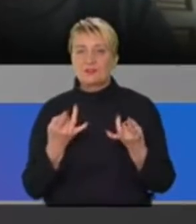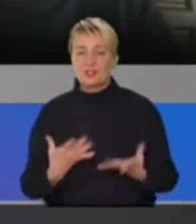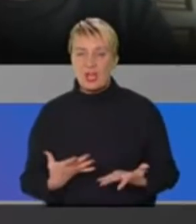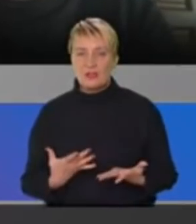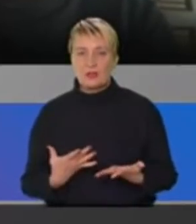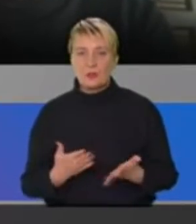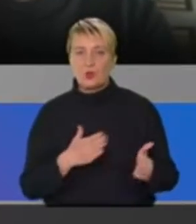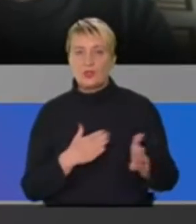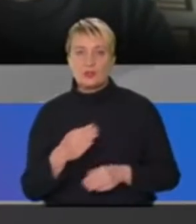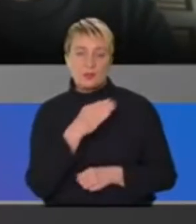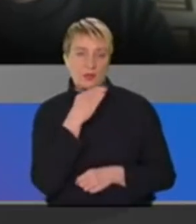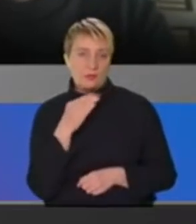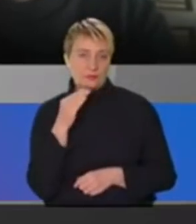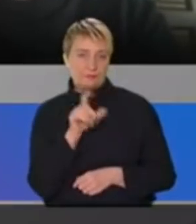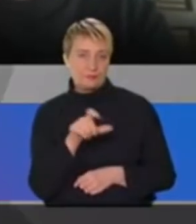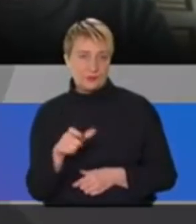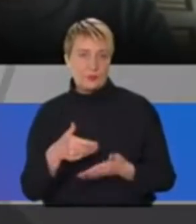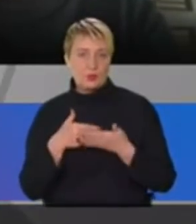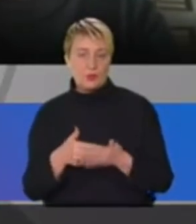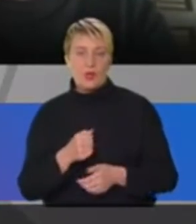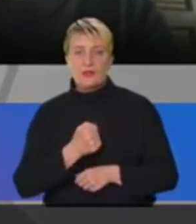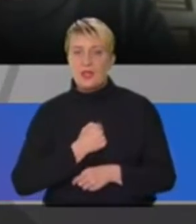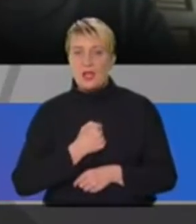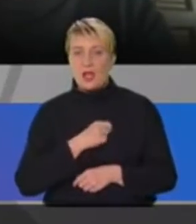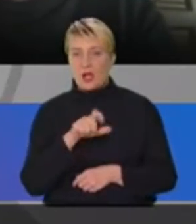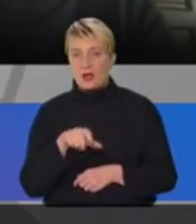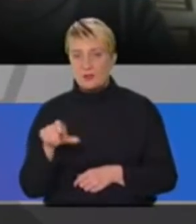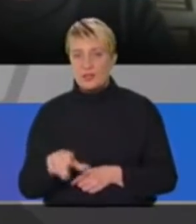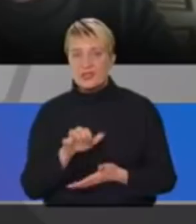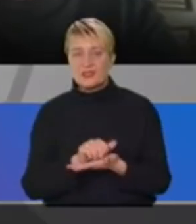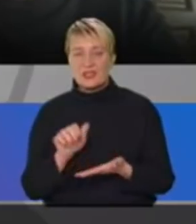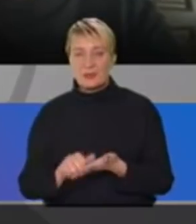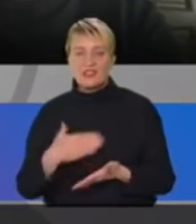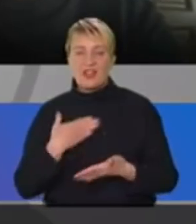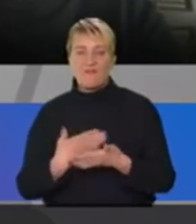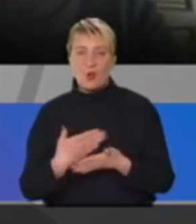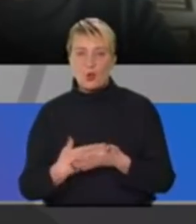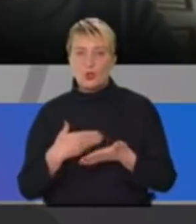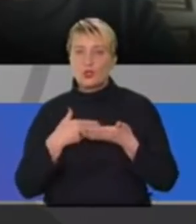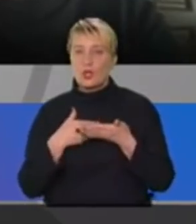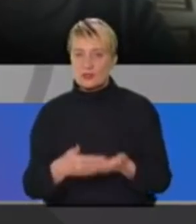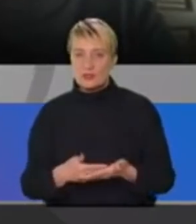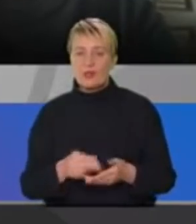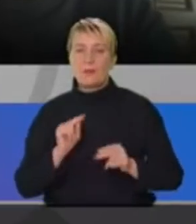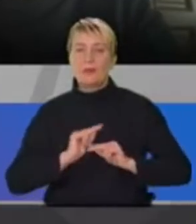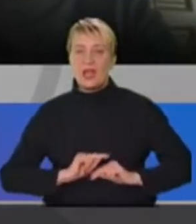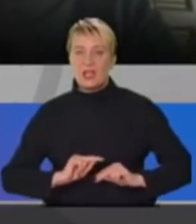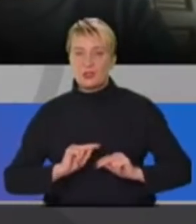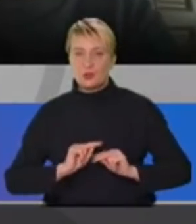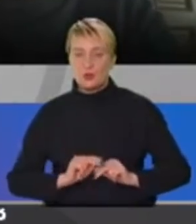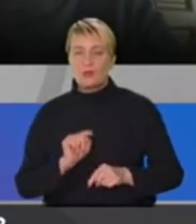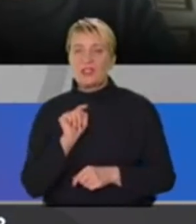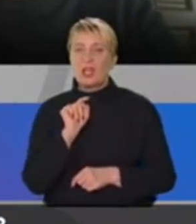Більшість людей якраз допомагає армії, більшість людей займається волонтерством і працюємо якраз для того,